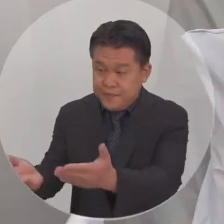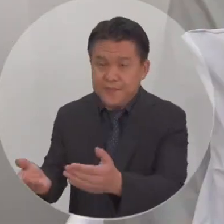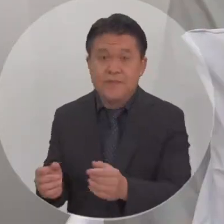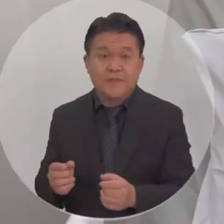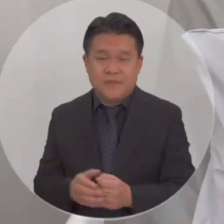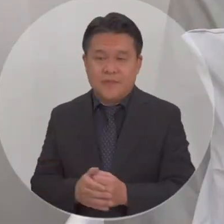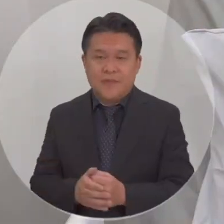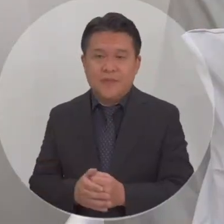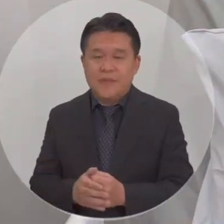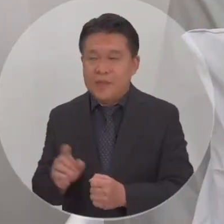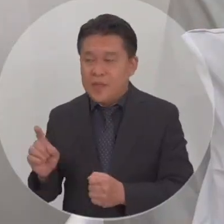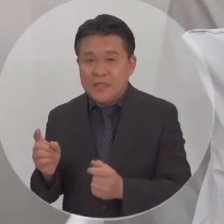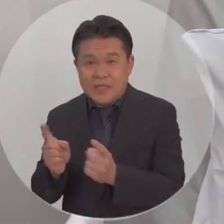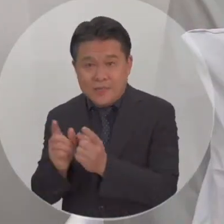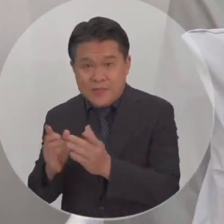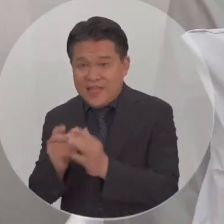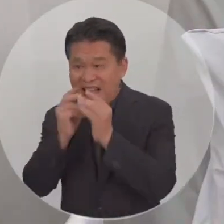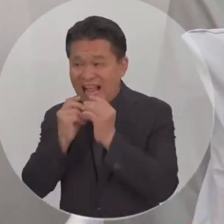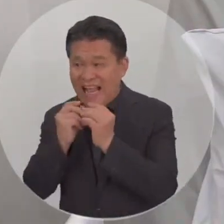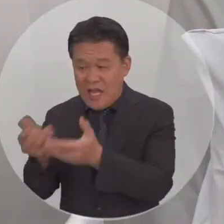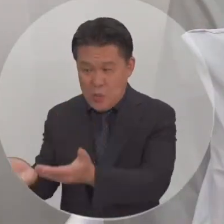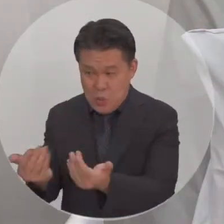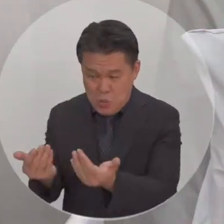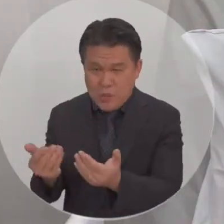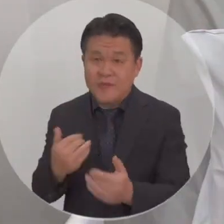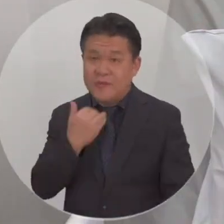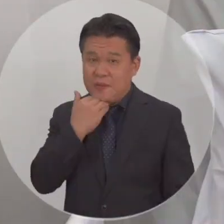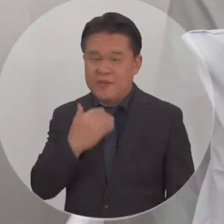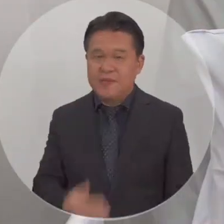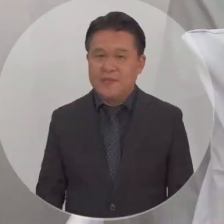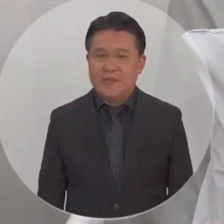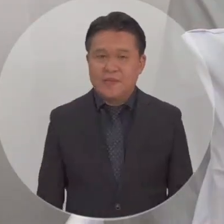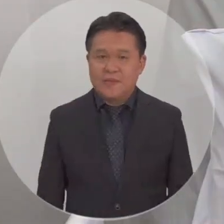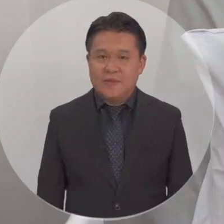의치는 가능하면 대상자가 스스로 뺄 수 있도록 합니다.